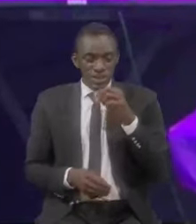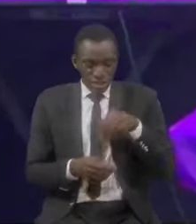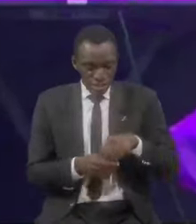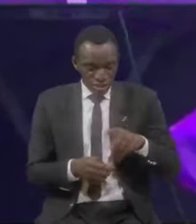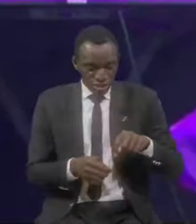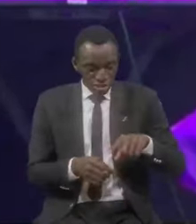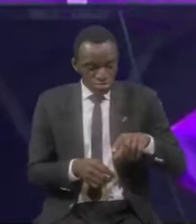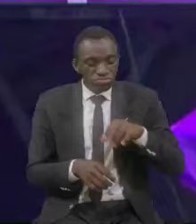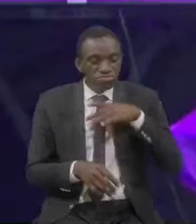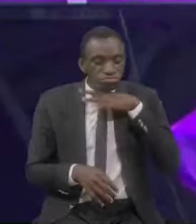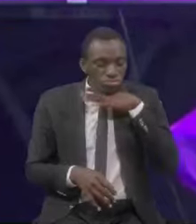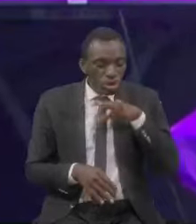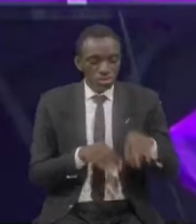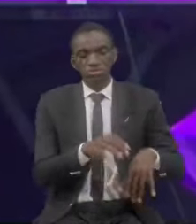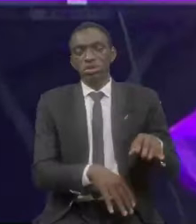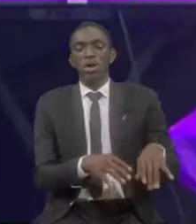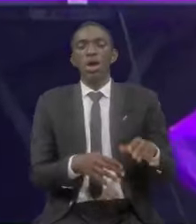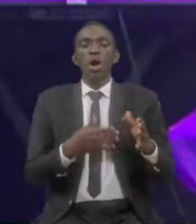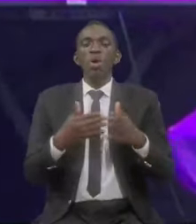la boue,